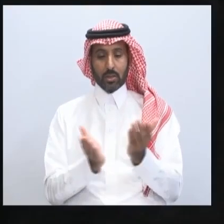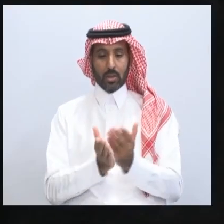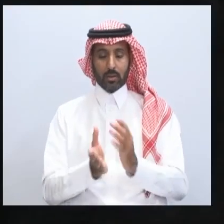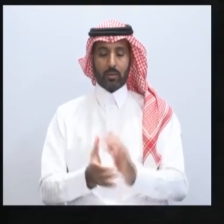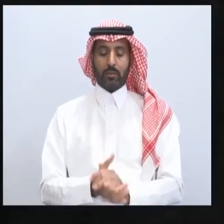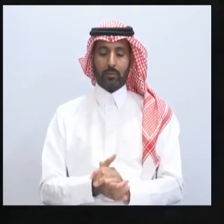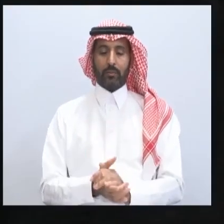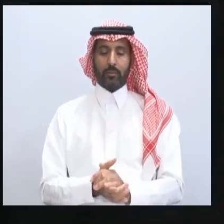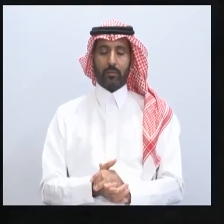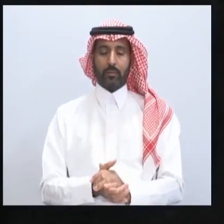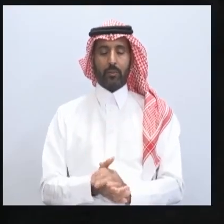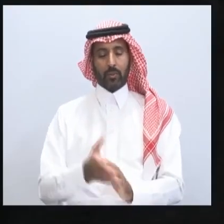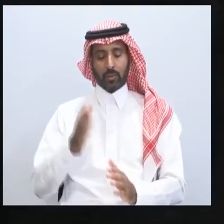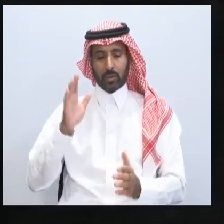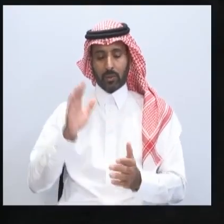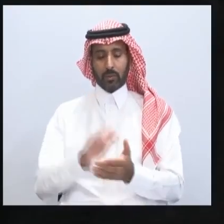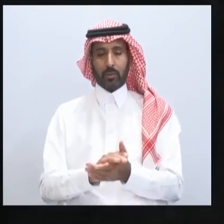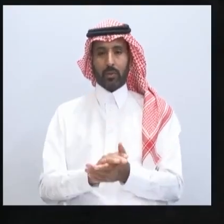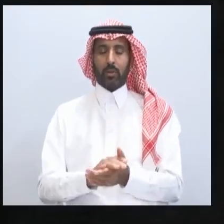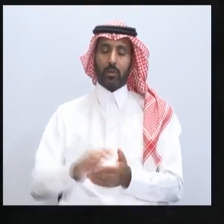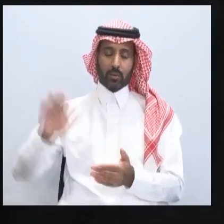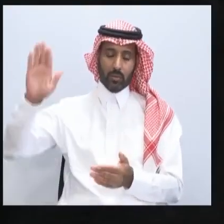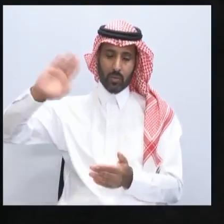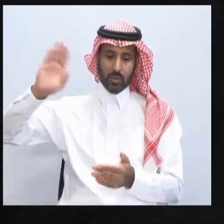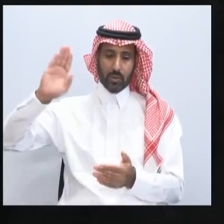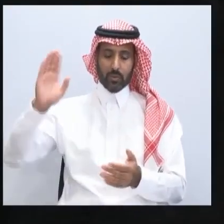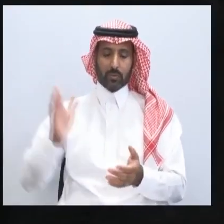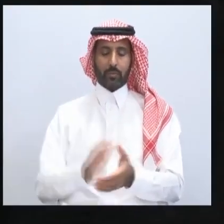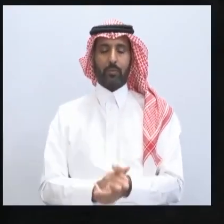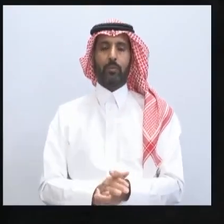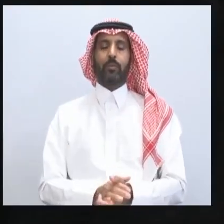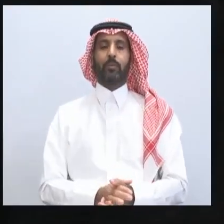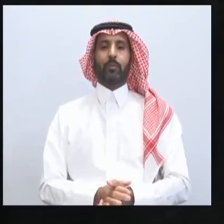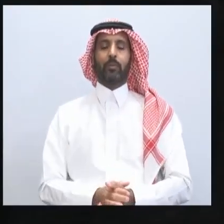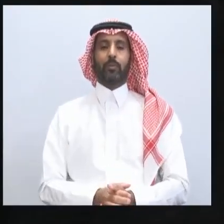درسنا لهذا اليوم شاكره لكم حسن الاستماع والانصات اراكم قريبا ان شاء الله